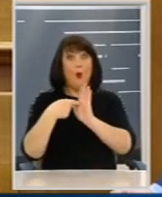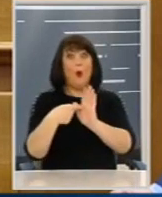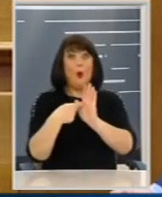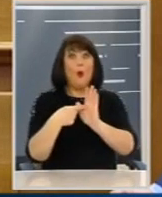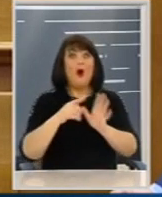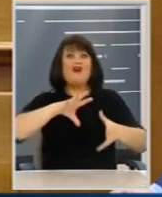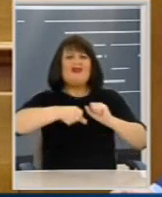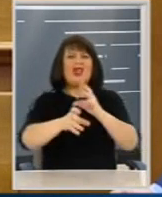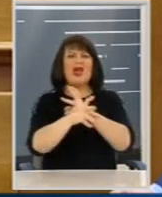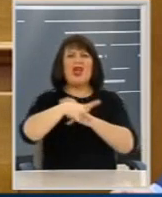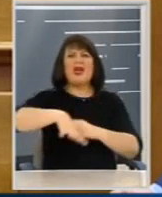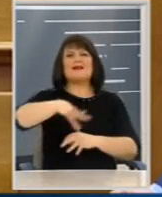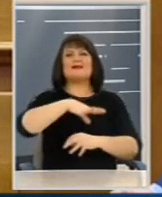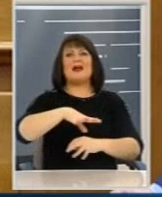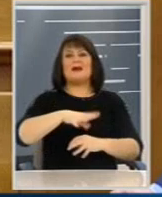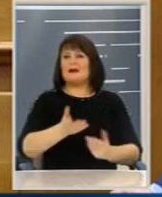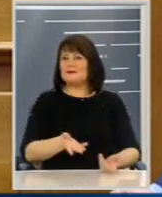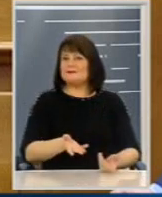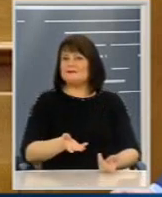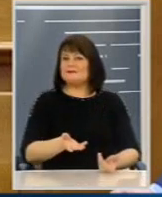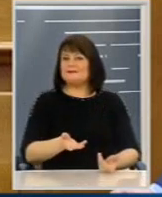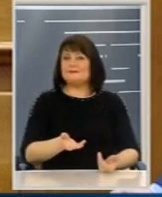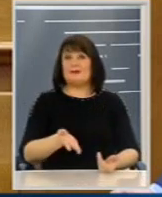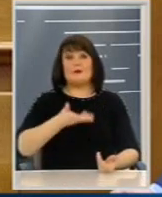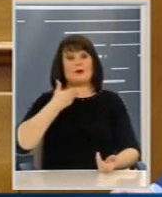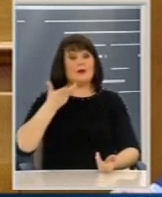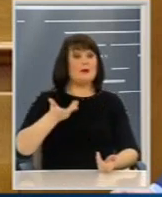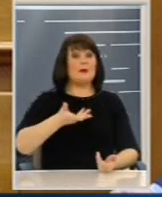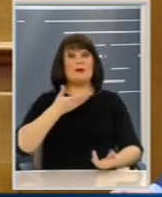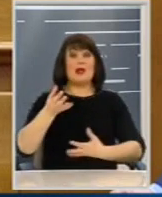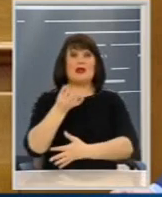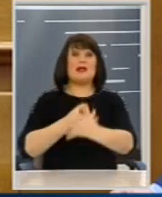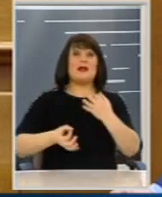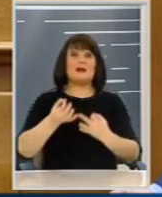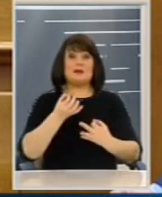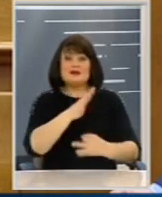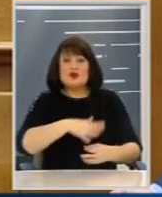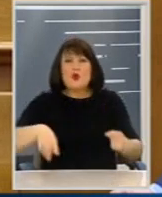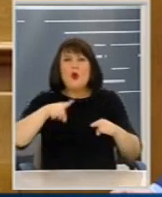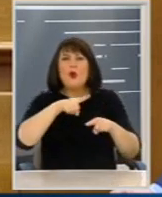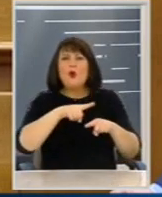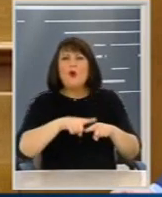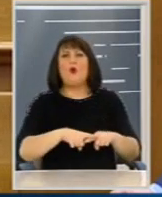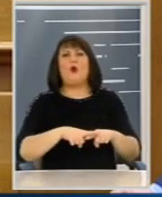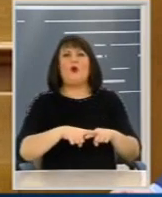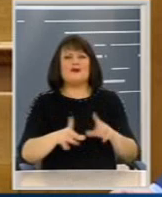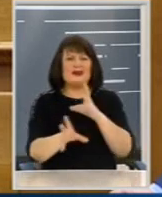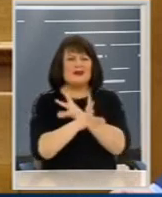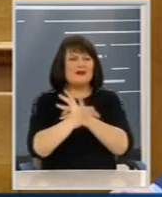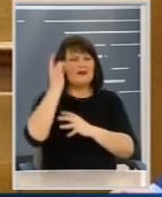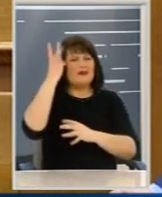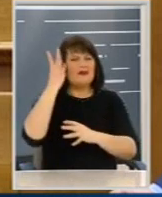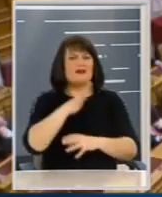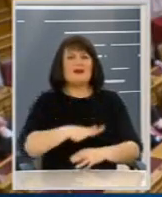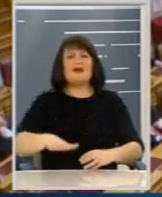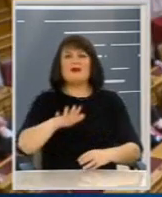στα Εξάρχεια, να δημιουργήσετε το αφήγημα ξαφνικά ότι έχει παραδοθεί η χώρα στο έλεος του αναρχισμού, παρά λοιπόν αυτή την